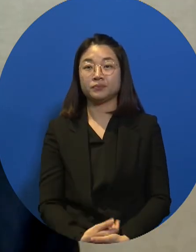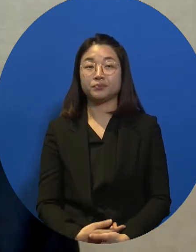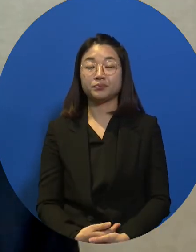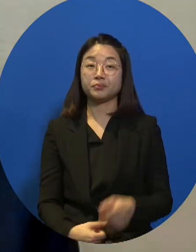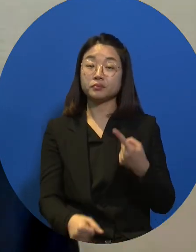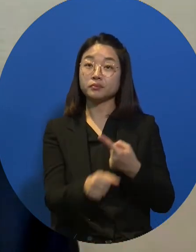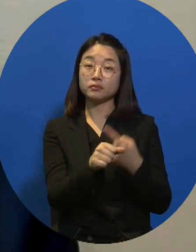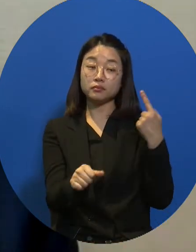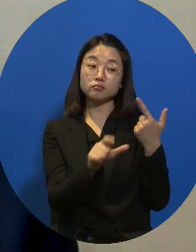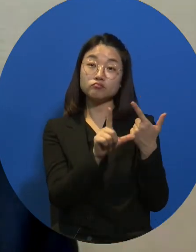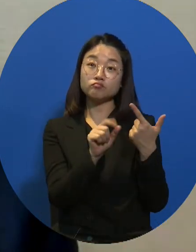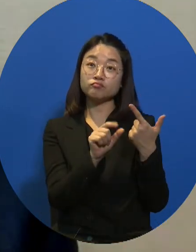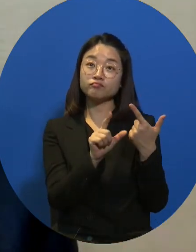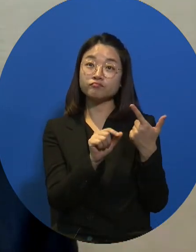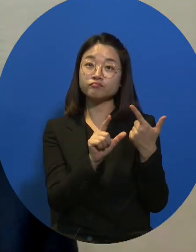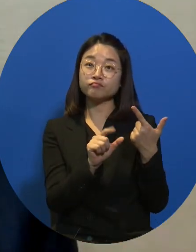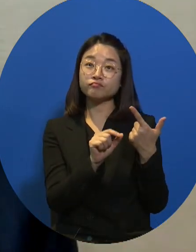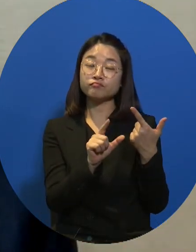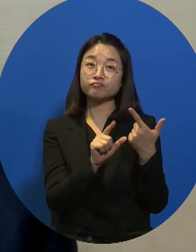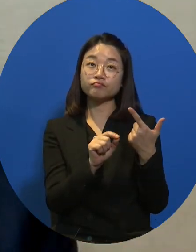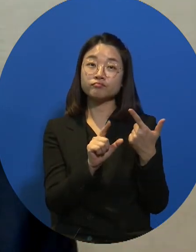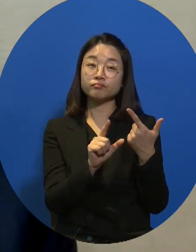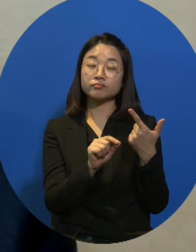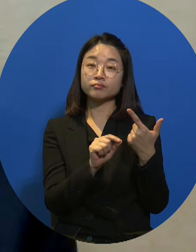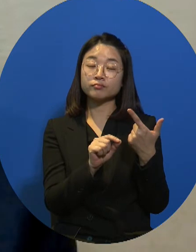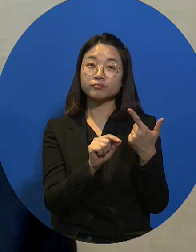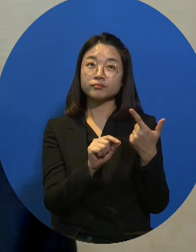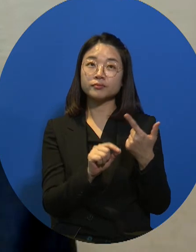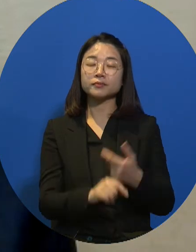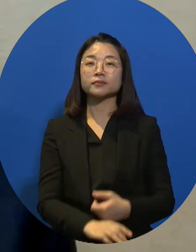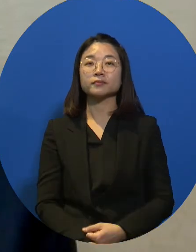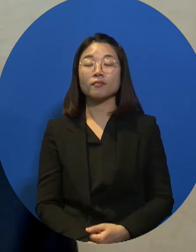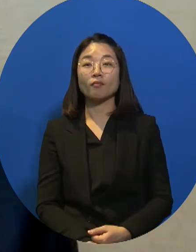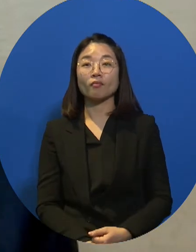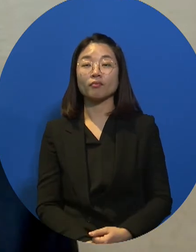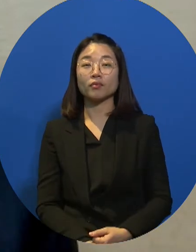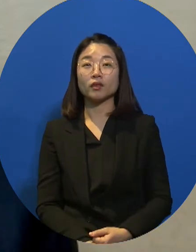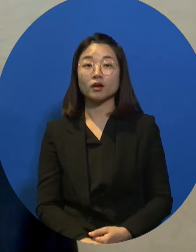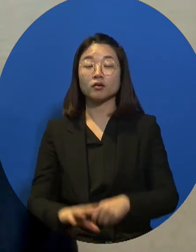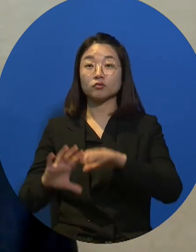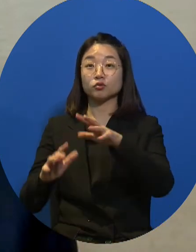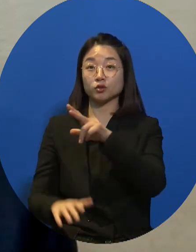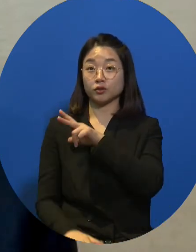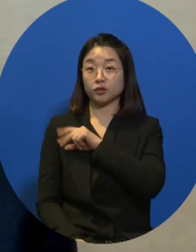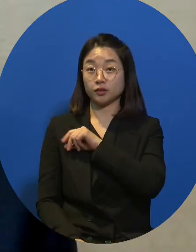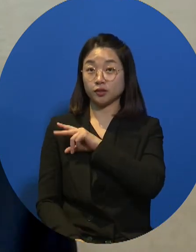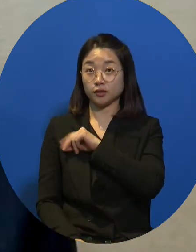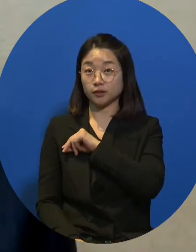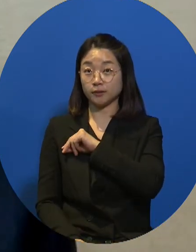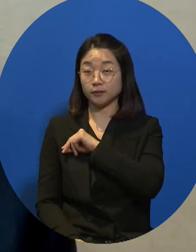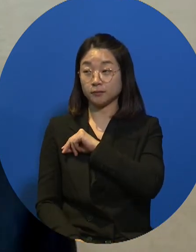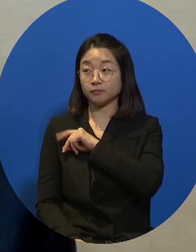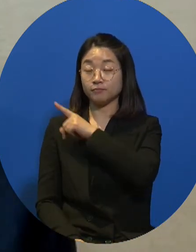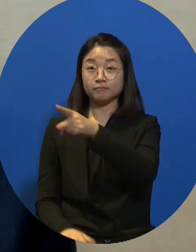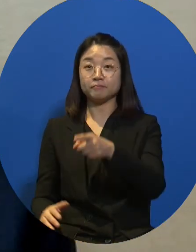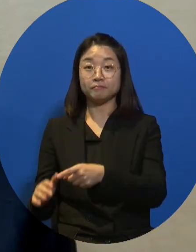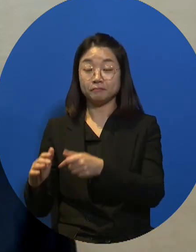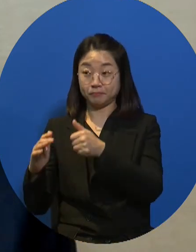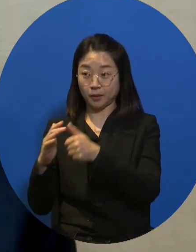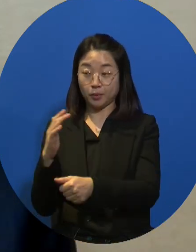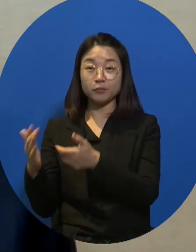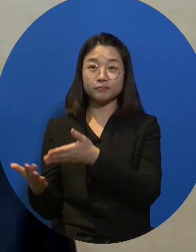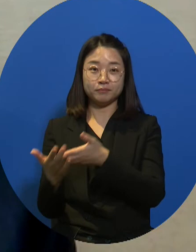작년 6월에 그 이제 김혜지 의원님 대표 발의해서 선택의정서 비준 촉구 결의안이